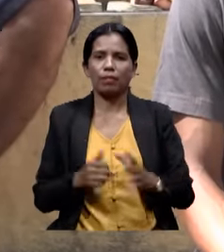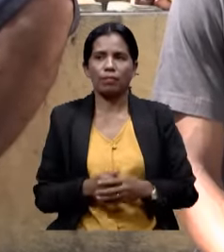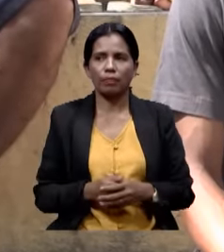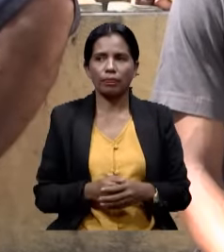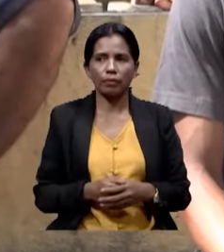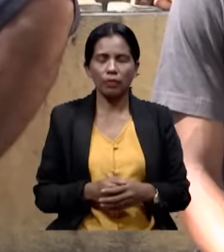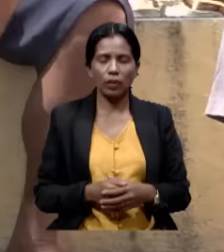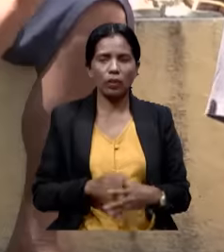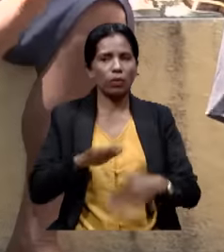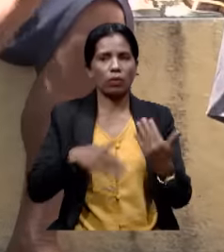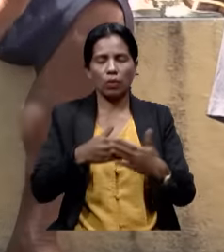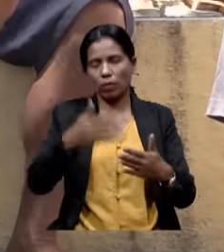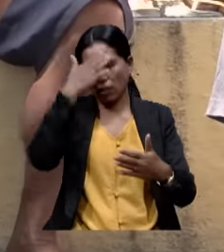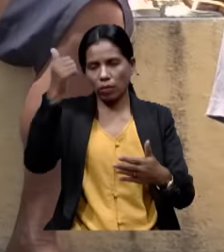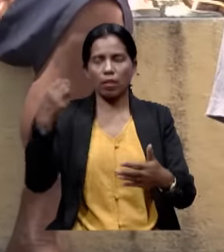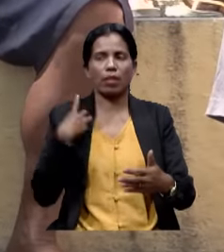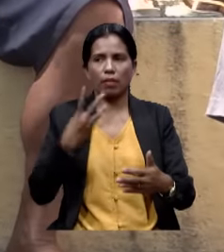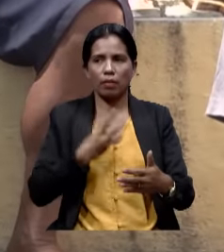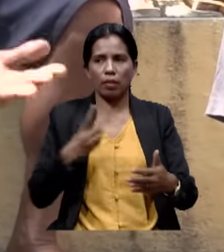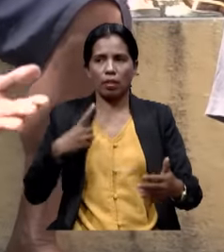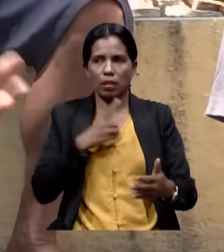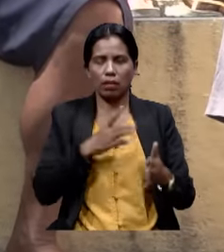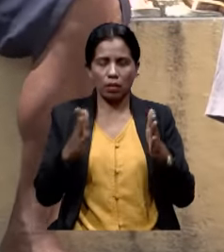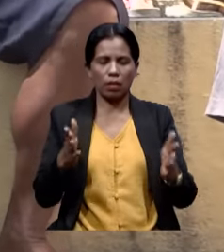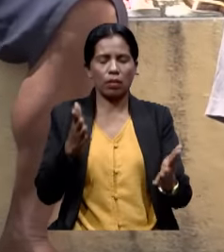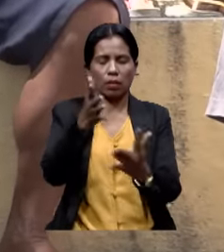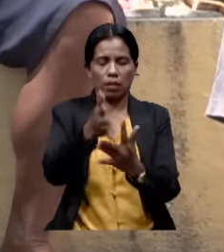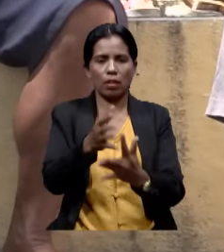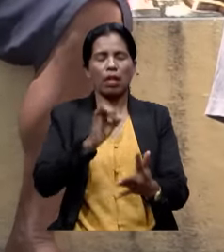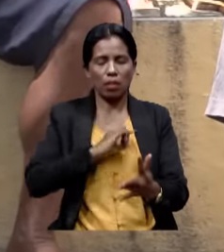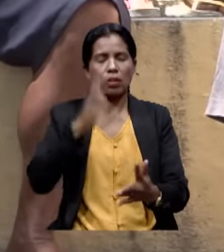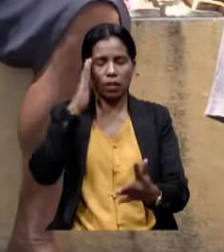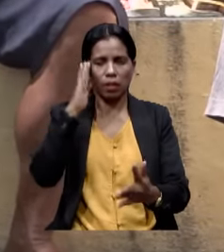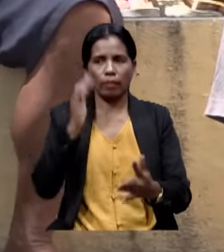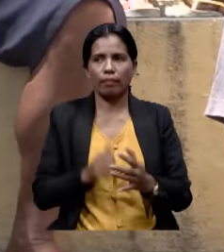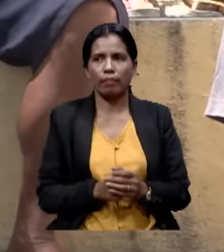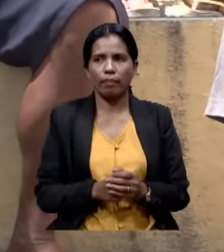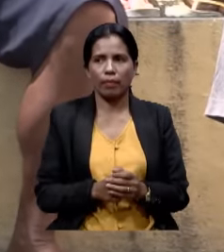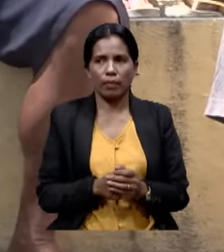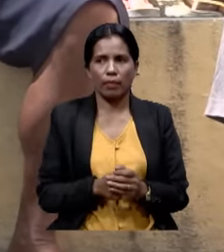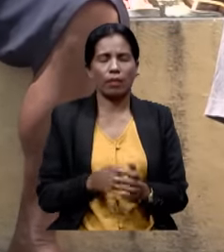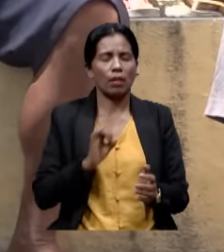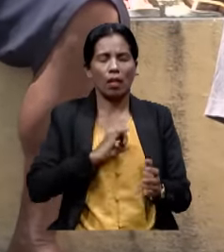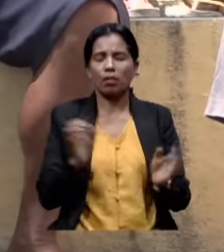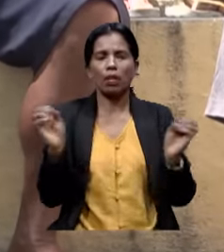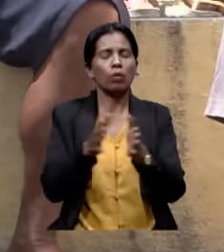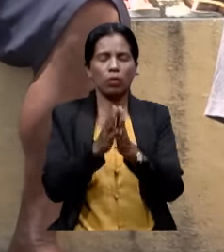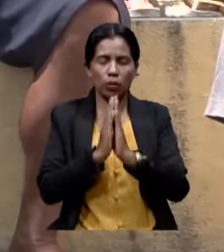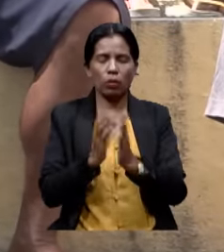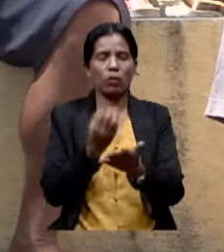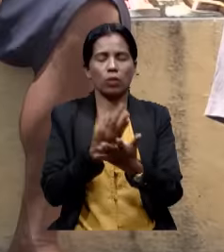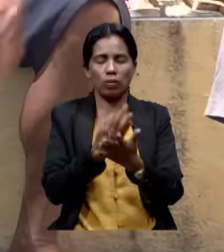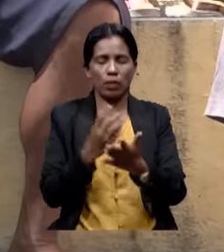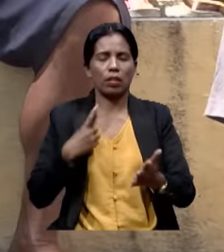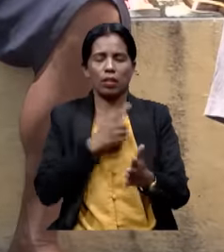Ne hoto talu na anona. Talu ne kari, deputado ne kital kari kalo tamada. Hamus considera. Mas ele, ite botri ku mabe halo meletan lima mabe deputado. Amu ke husus satu